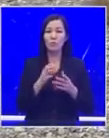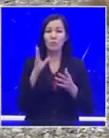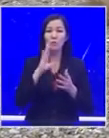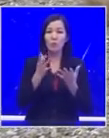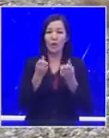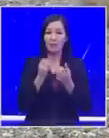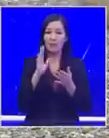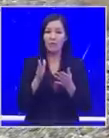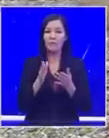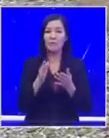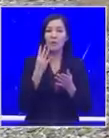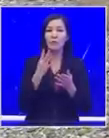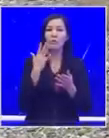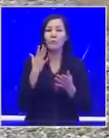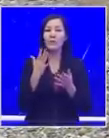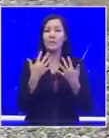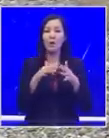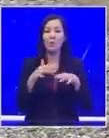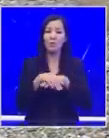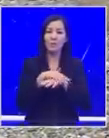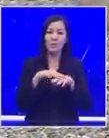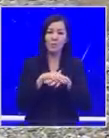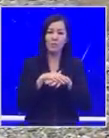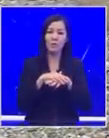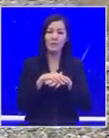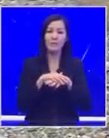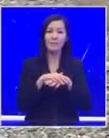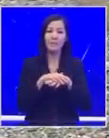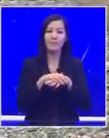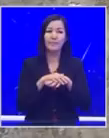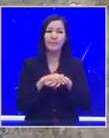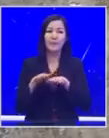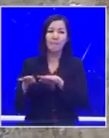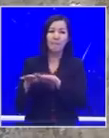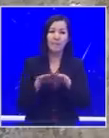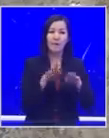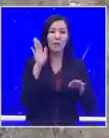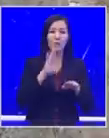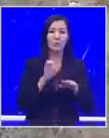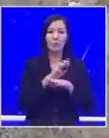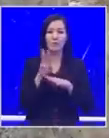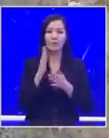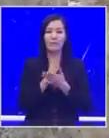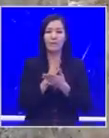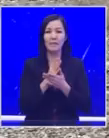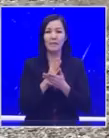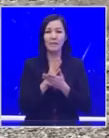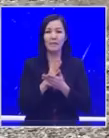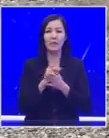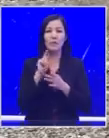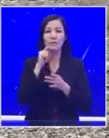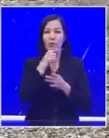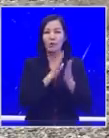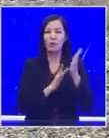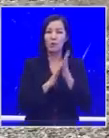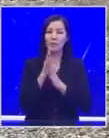дағы мына 4-5 округқа жаңағы бірыңғайлы су қамтамасыз етіледі. Біз бұл жерде жүгері өндіреміз,